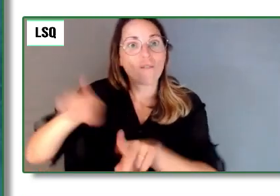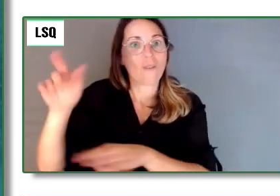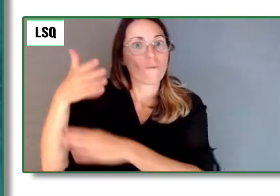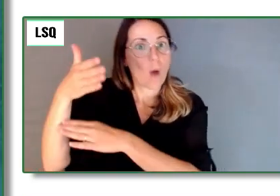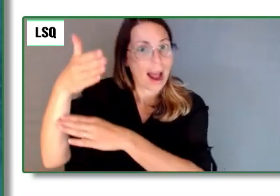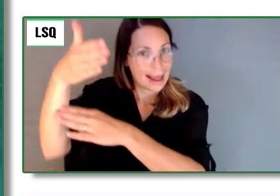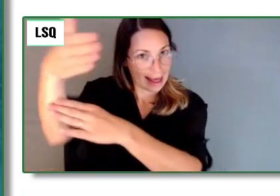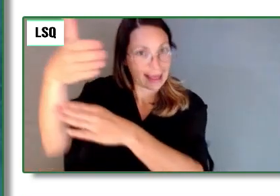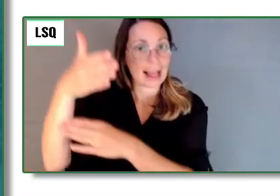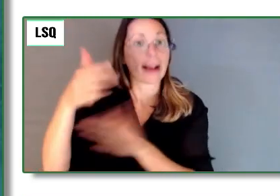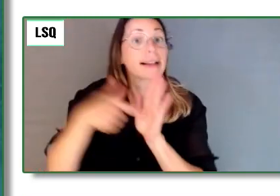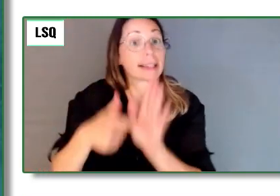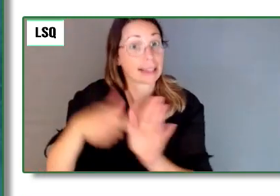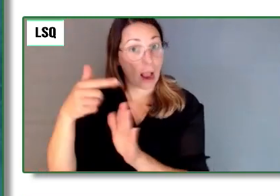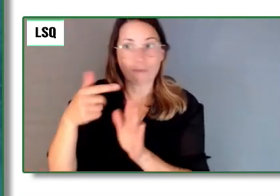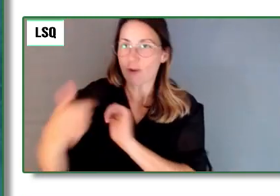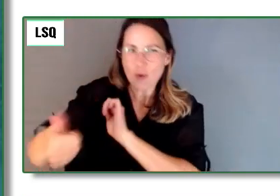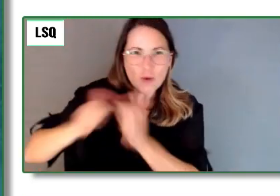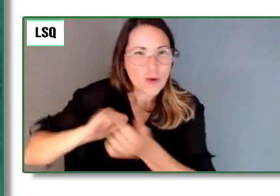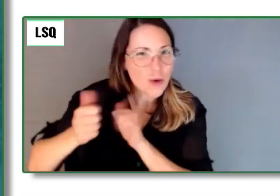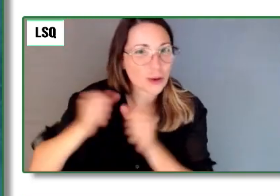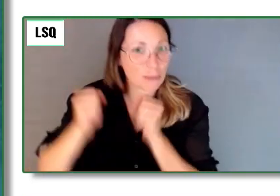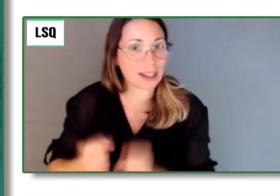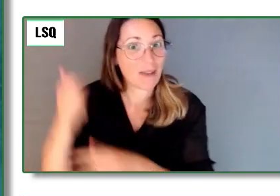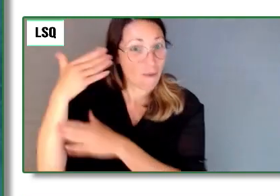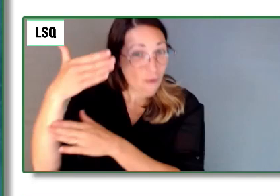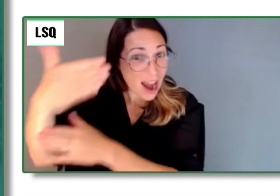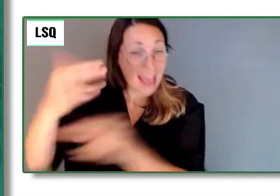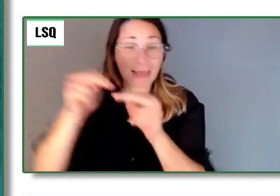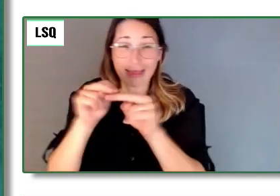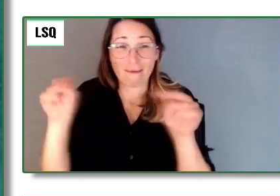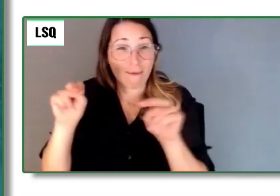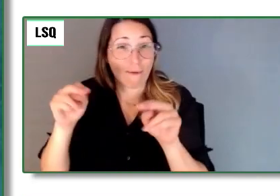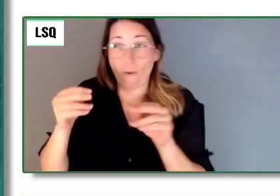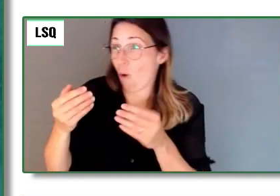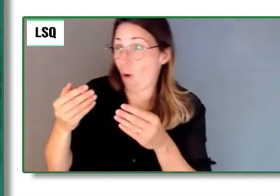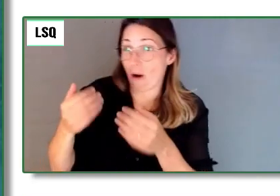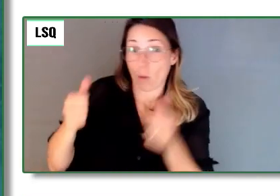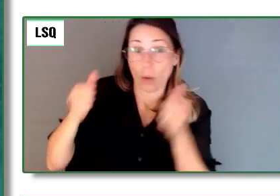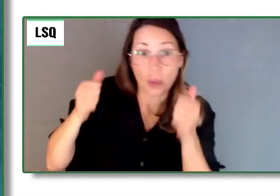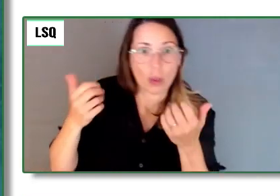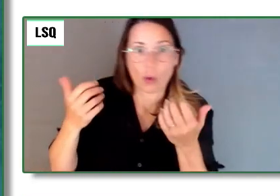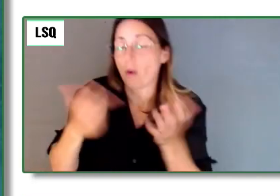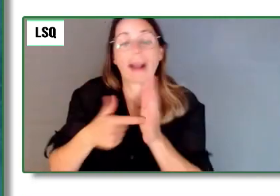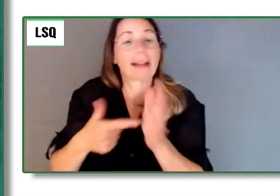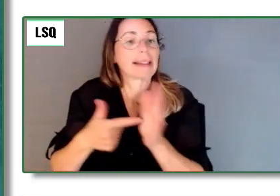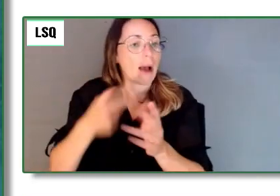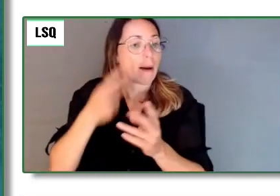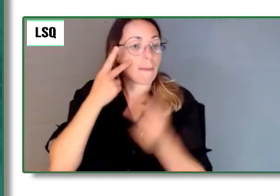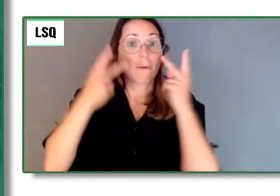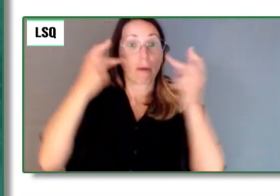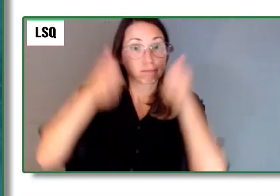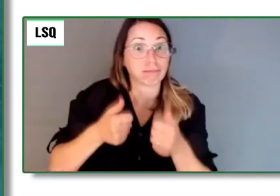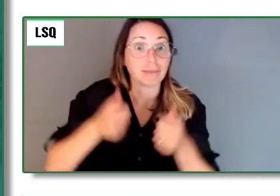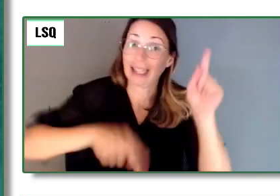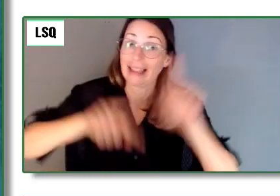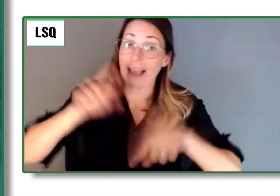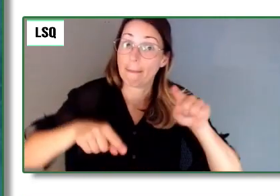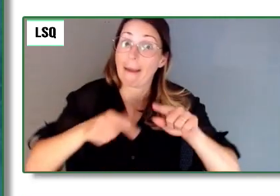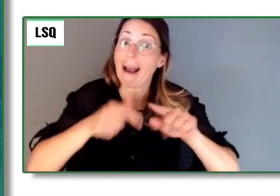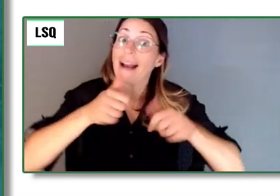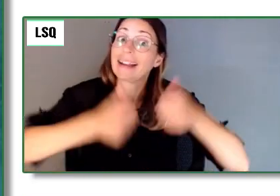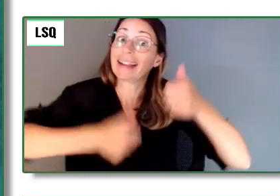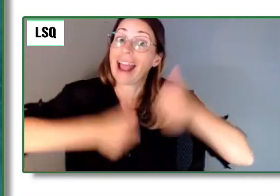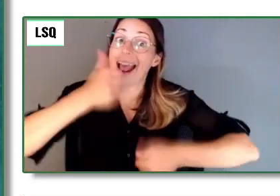ça dépend de la catégorie dans laquelle vous vous trouvez. La personne aveugle va donc diriger le bateau et on va sentir